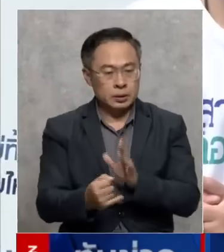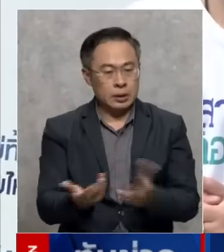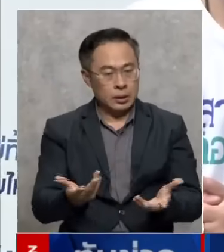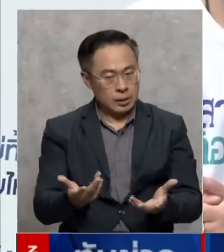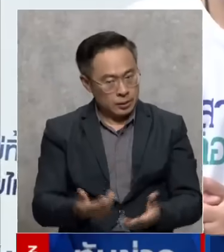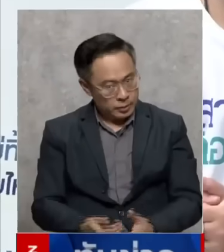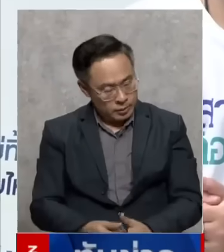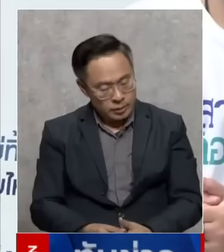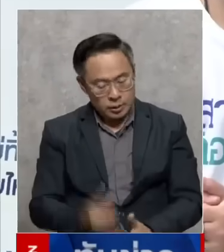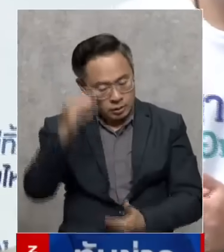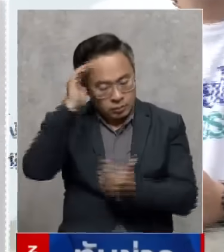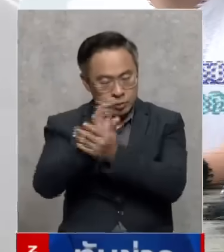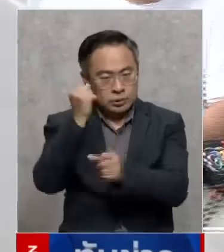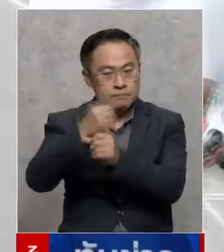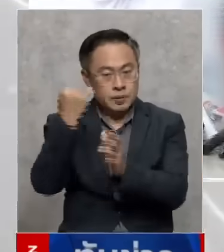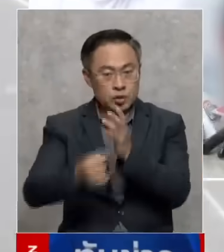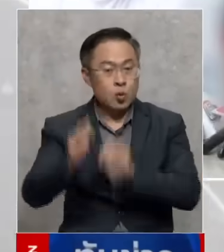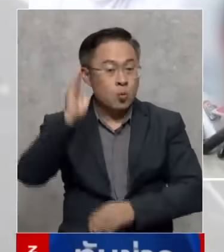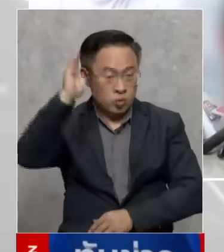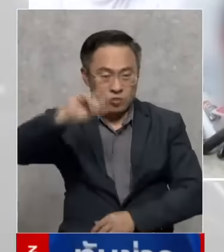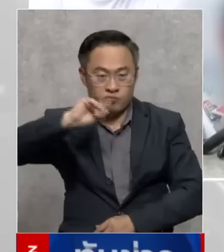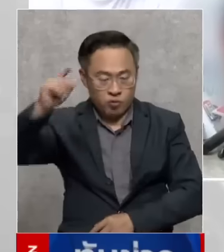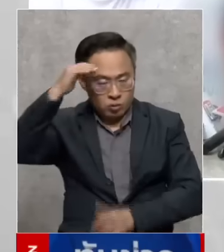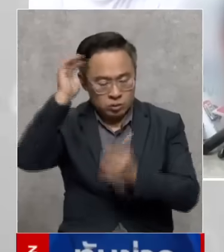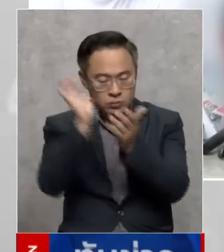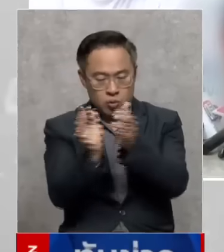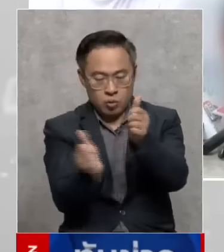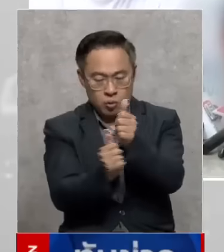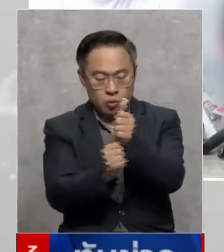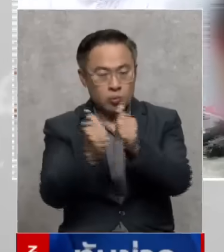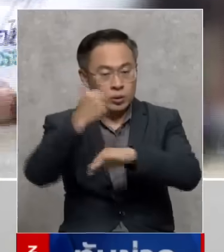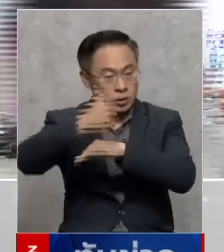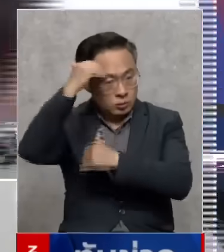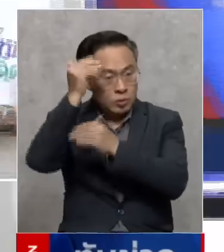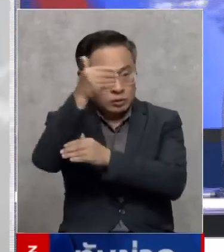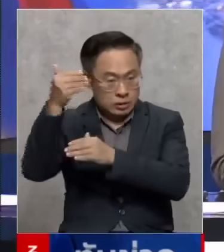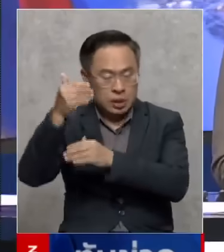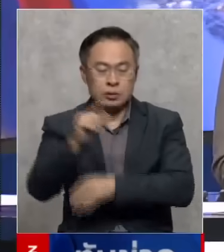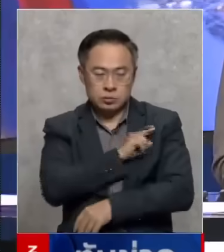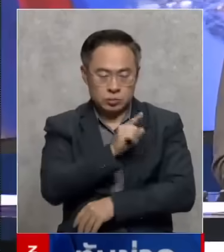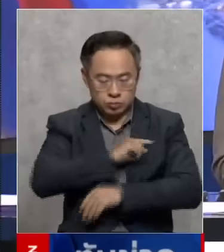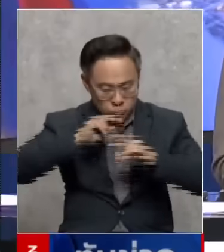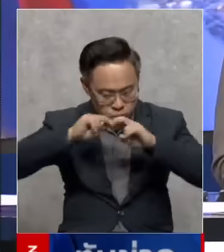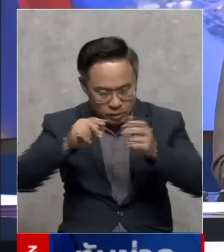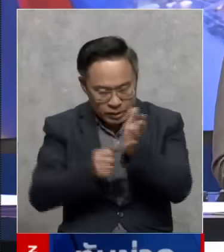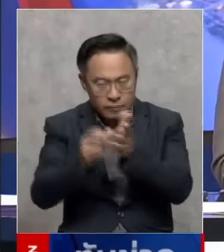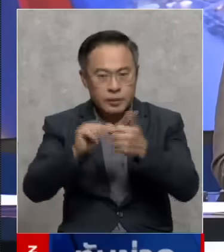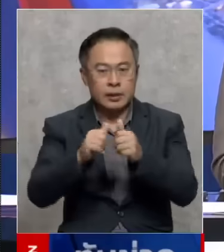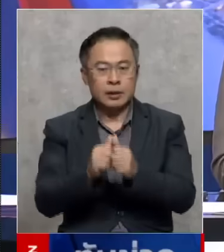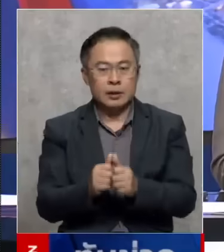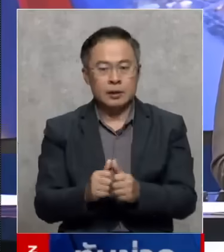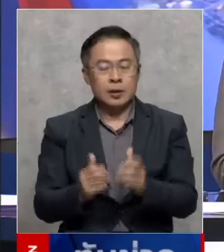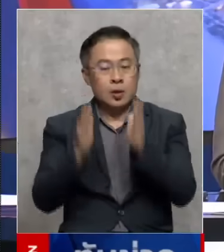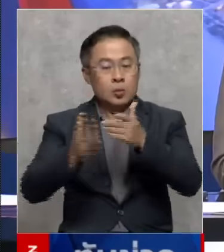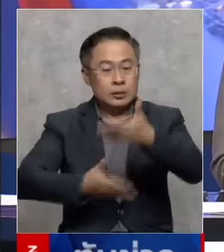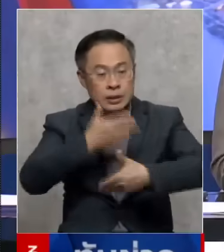ก็หวังว่าทางบิ๊กโจ๊กเนี่ยจะเร่งคลี่คลายคดีนี้นะเรื่องใหญ่นะเป็นตำรวจแต่ไปรับเงินจากพ่อค้ายาเสพติดซึ่งพ่อค้ายาเสพติด